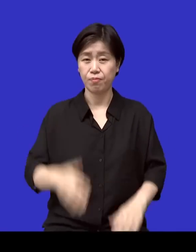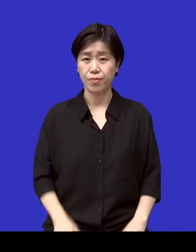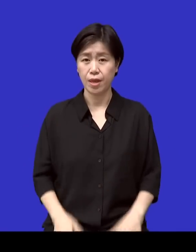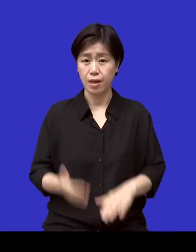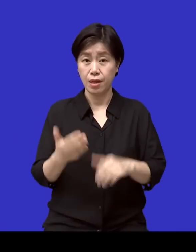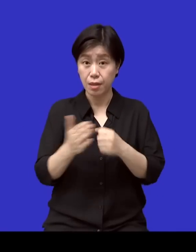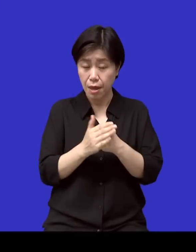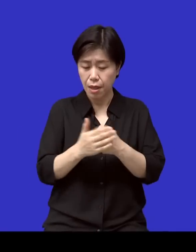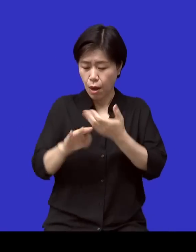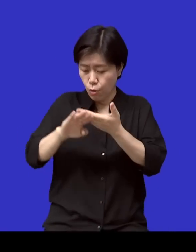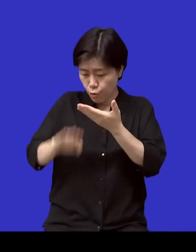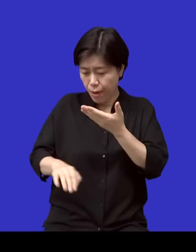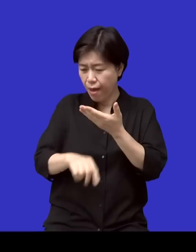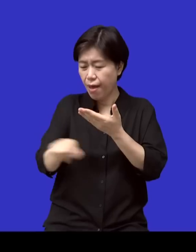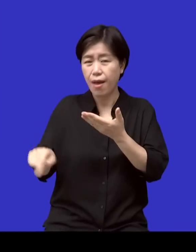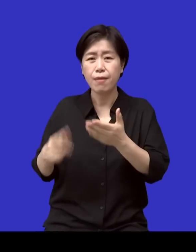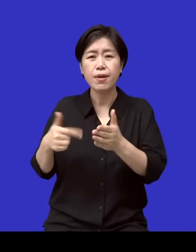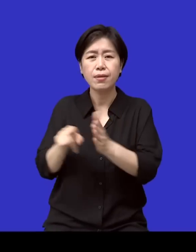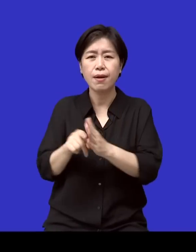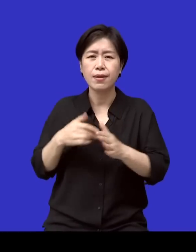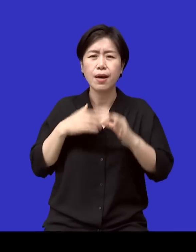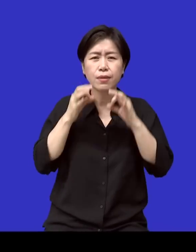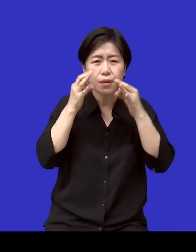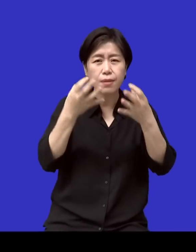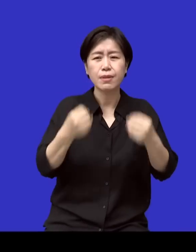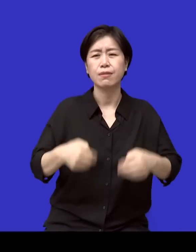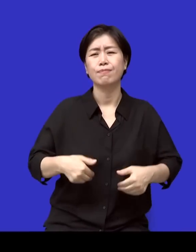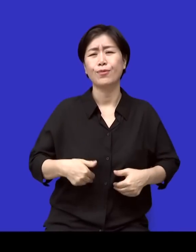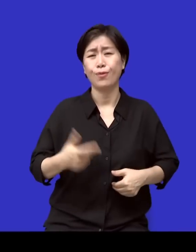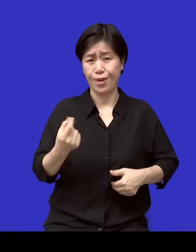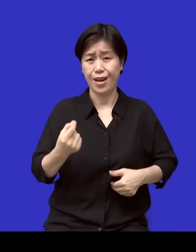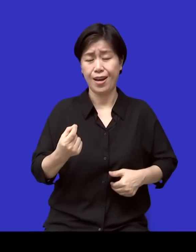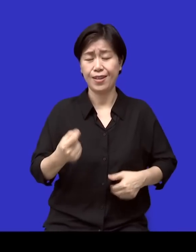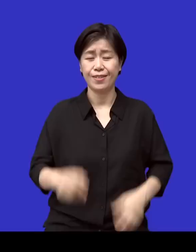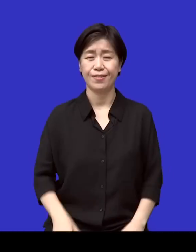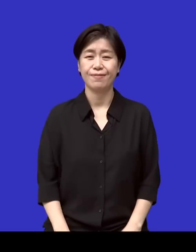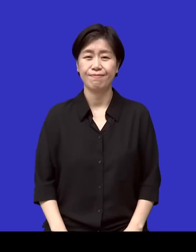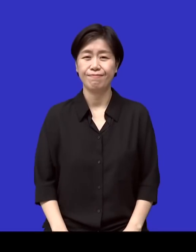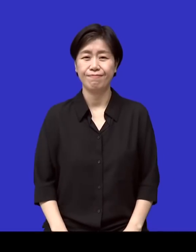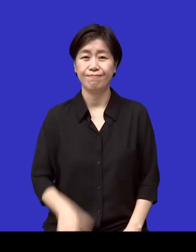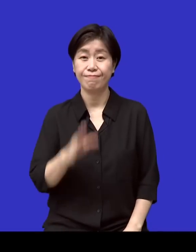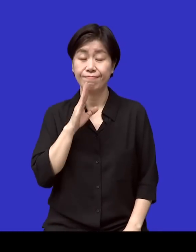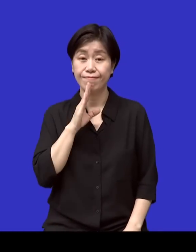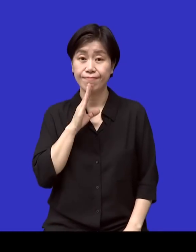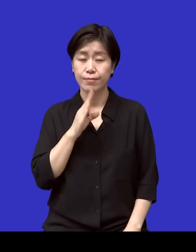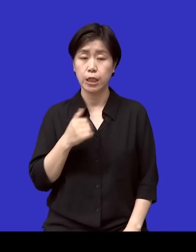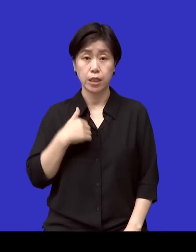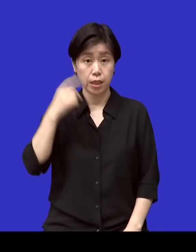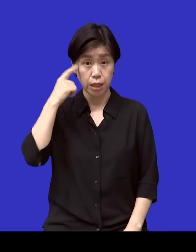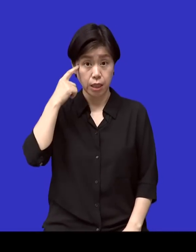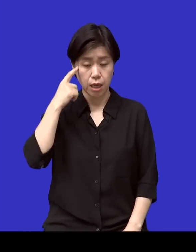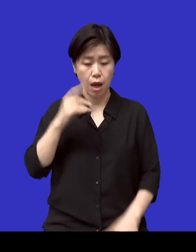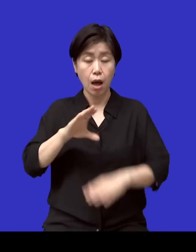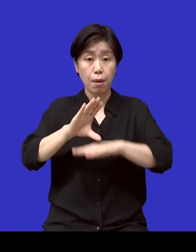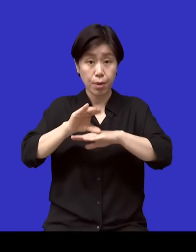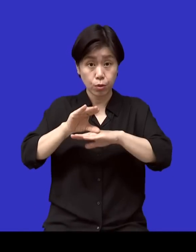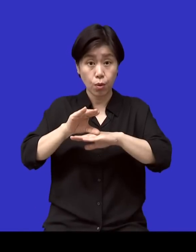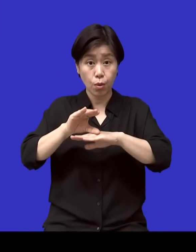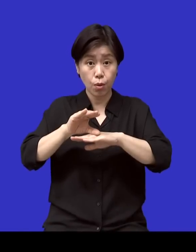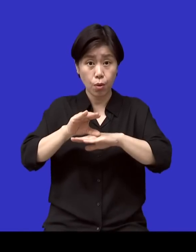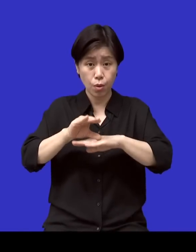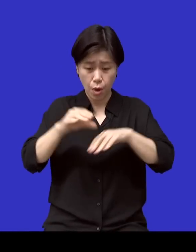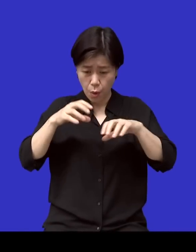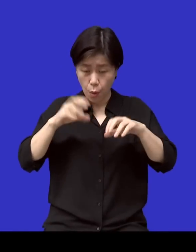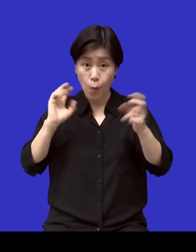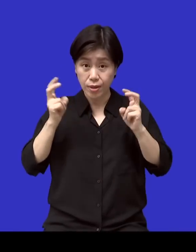더 노력을 해야 되는 부분인 것 같다, 이 부분. 그래서 되게 열심히 하고 있어요. 그럼요. 사실 저는 방송국에서 방송 3사가 네.